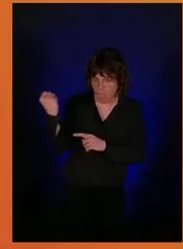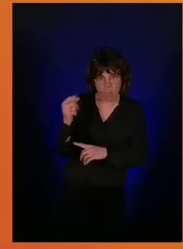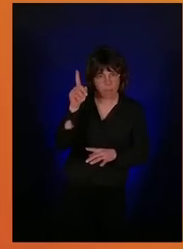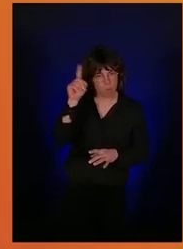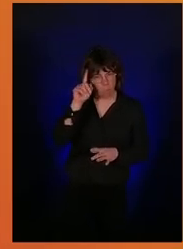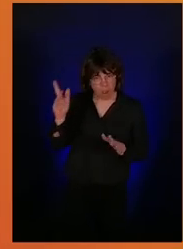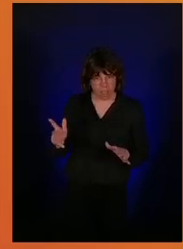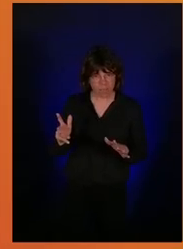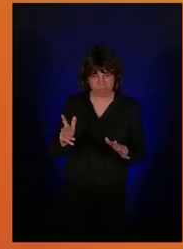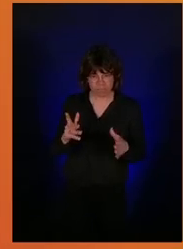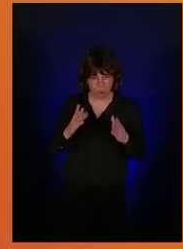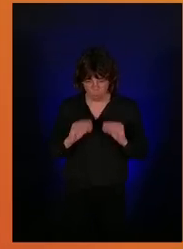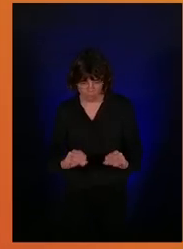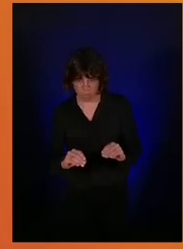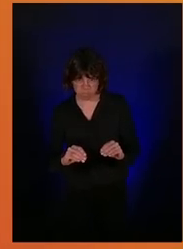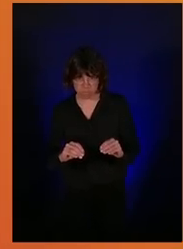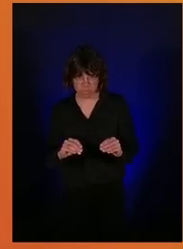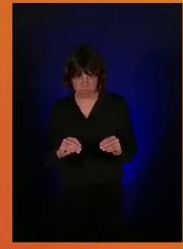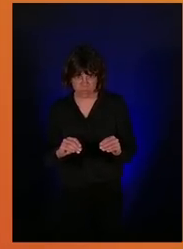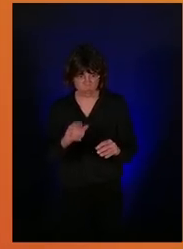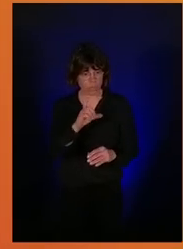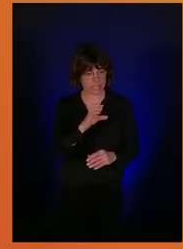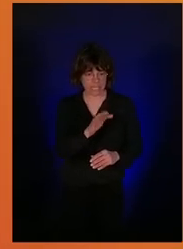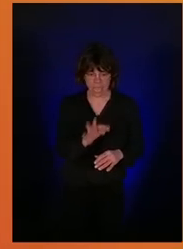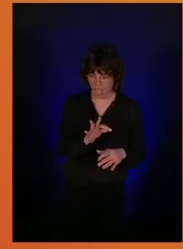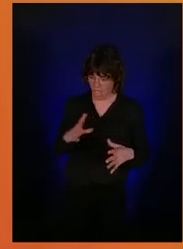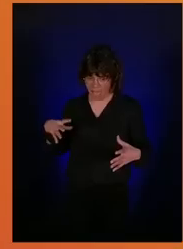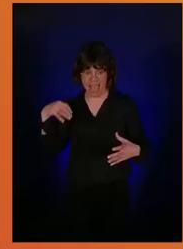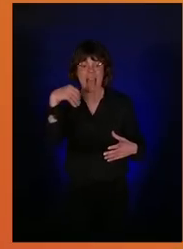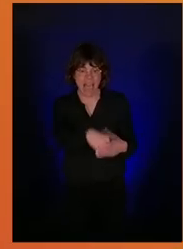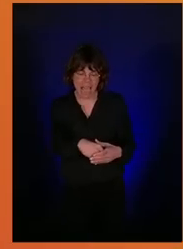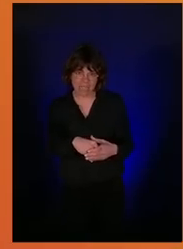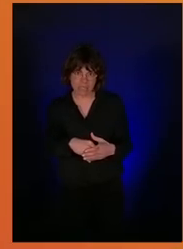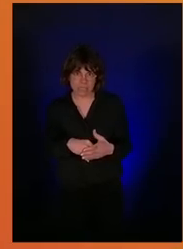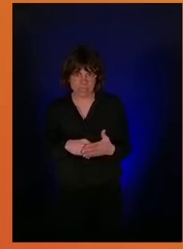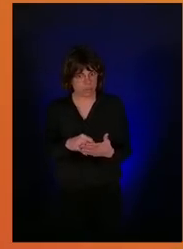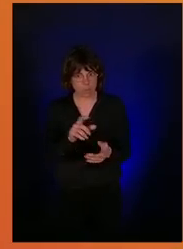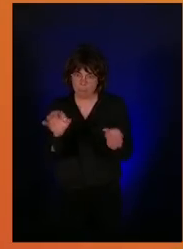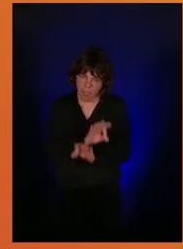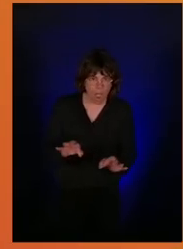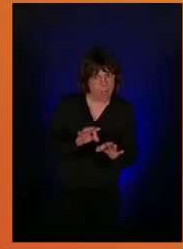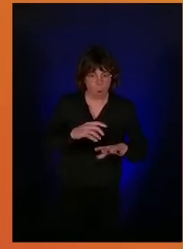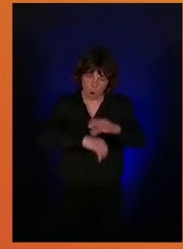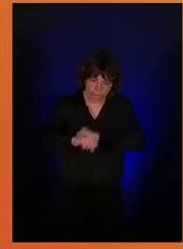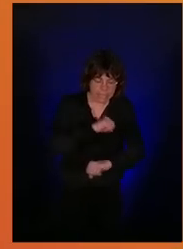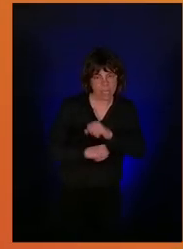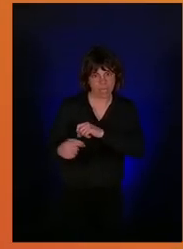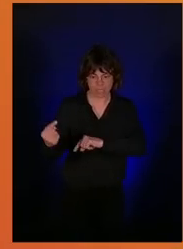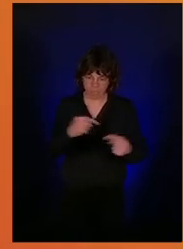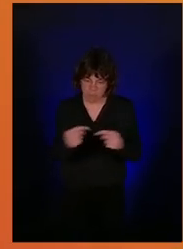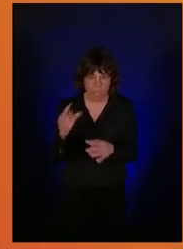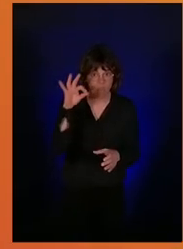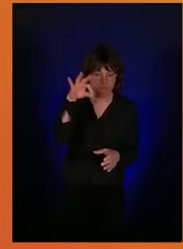réellement accès à ce que leur doit la CGT, c'est-à-dire à être organisés, à débattre, à